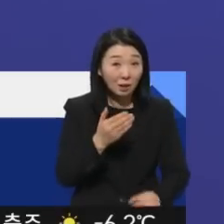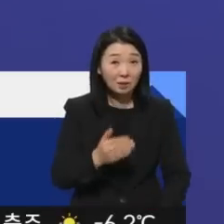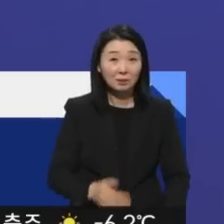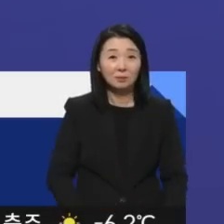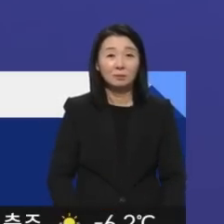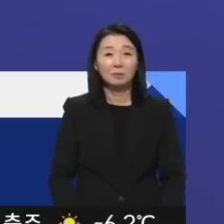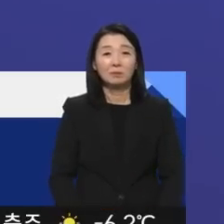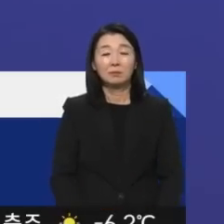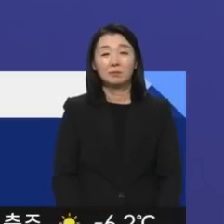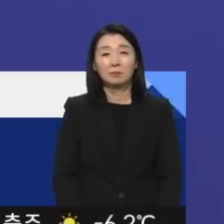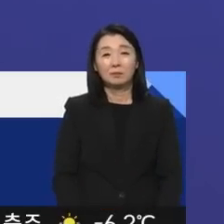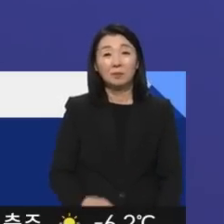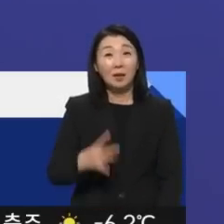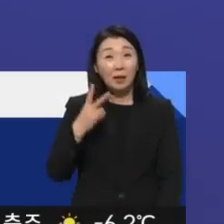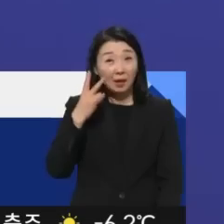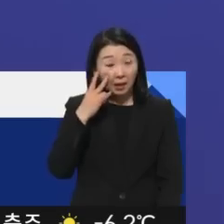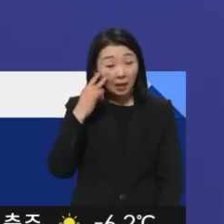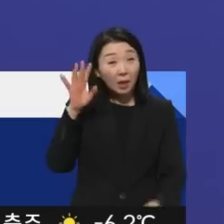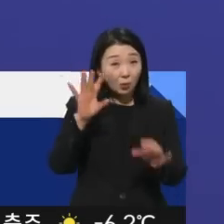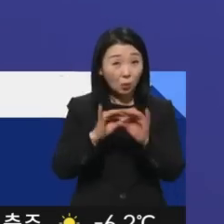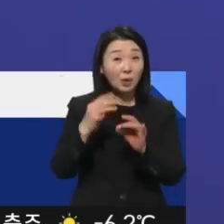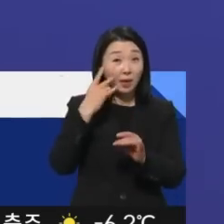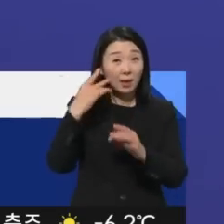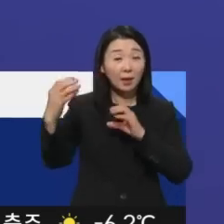여러분? 동의하십니까 여러분? 네.